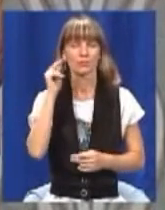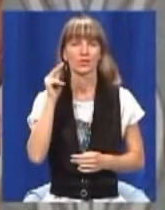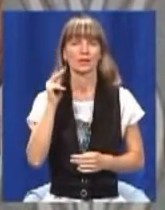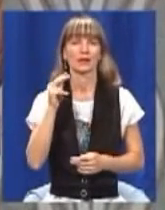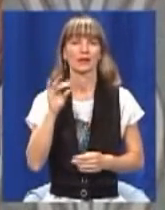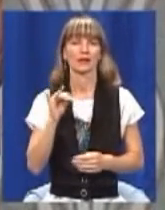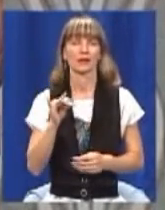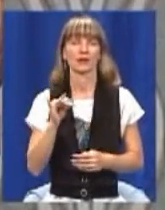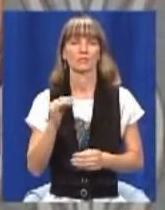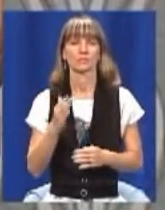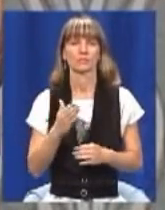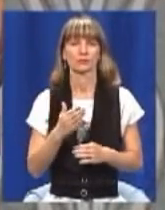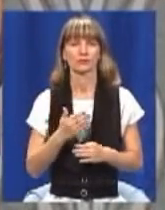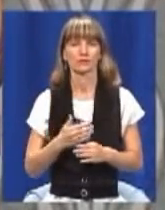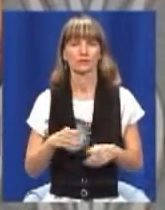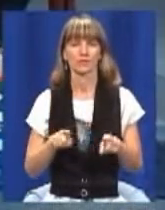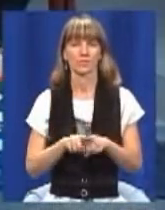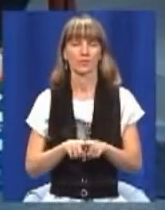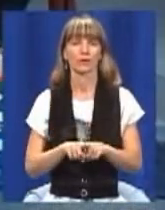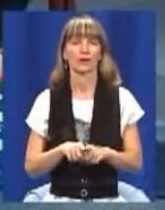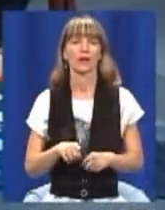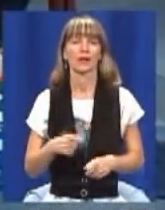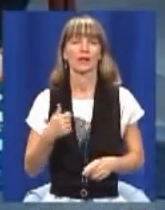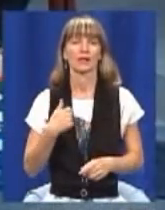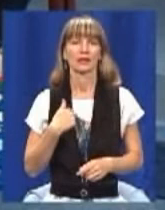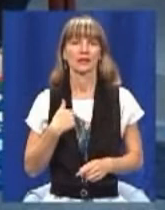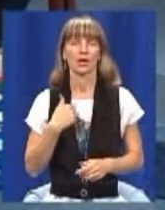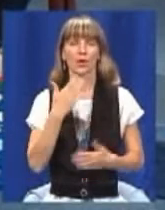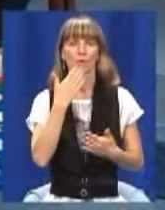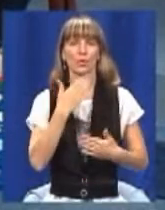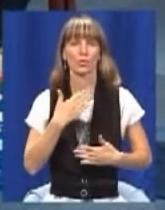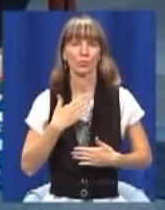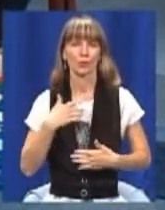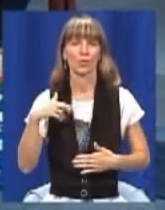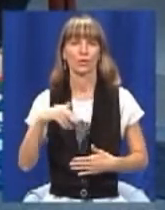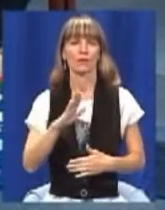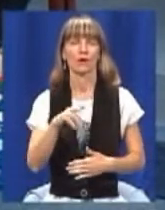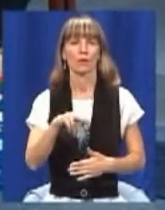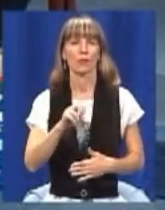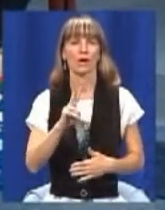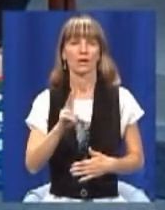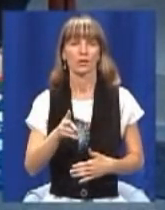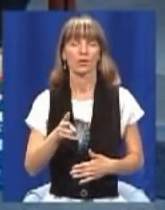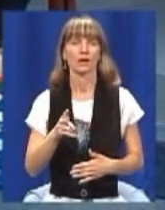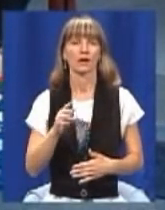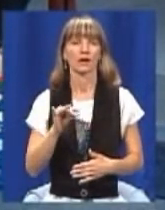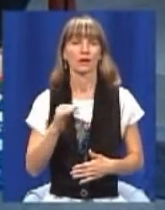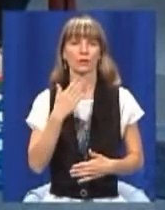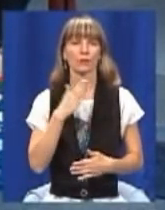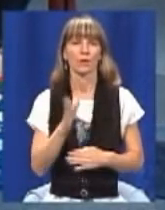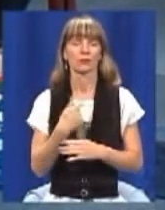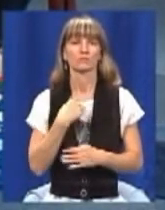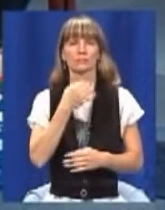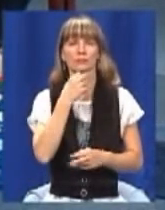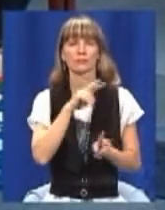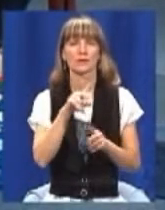тому подібне. Ну, чесно, от я не знаю, я чомусь також полюбляю виходити в парк і погуляти просто, але мені подобається чомусь